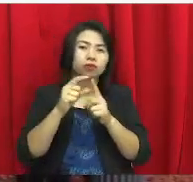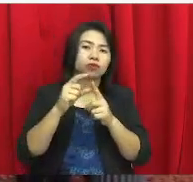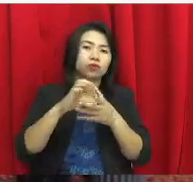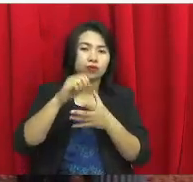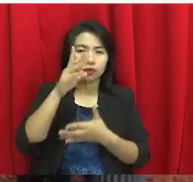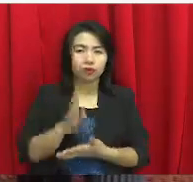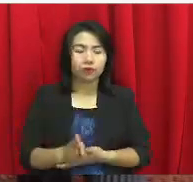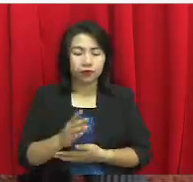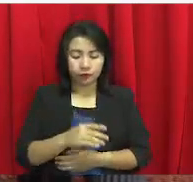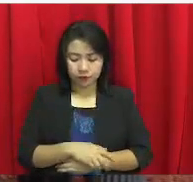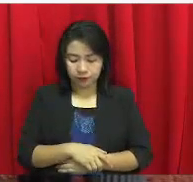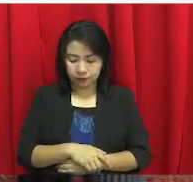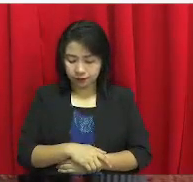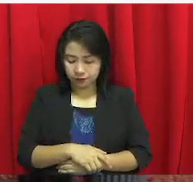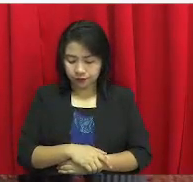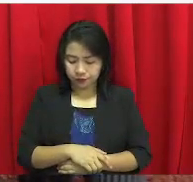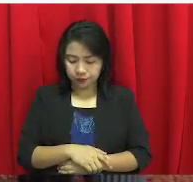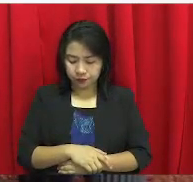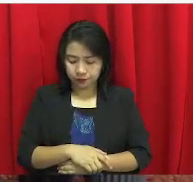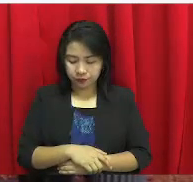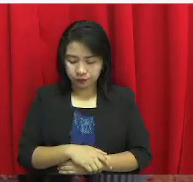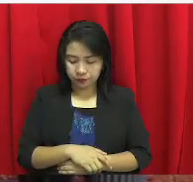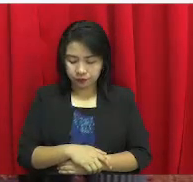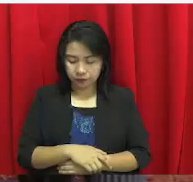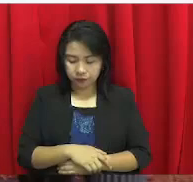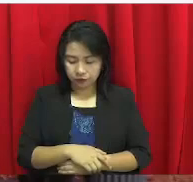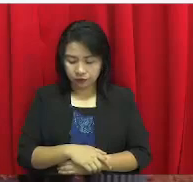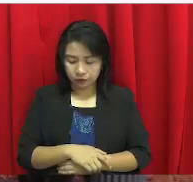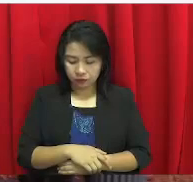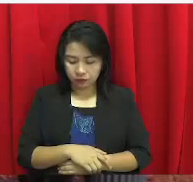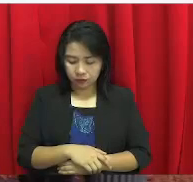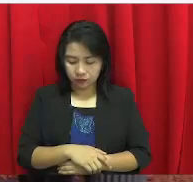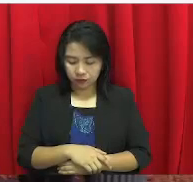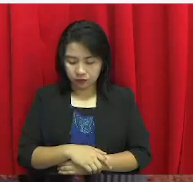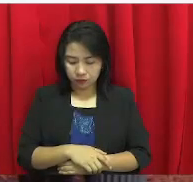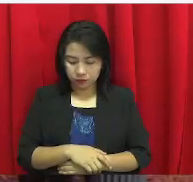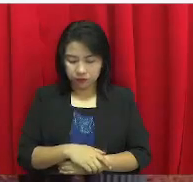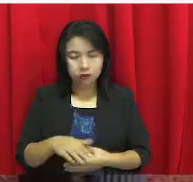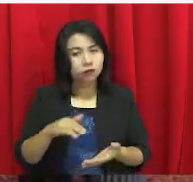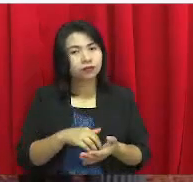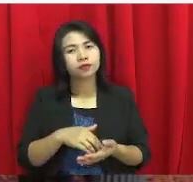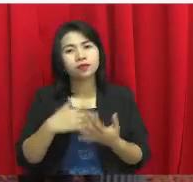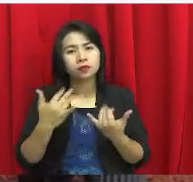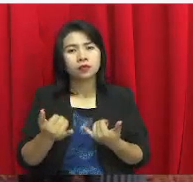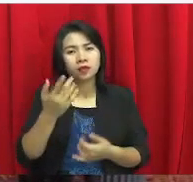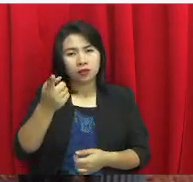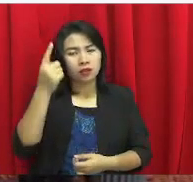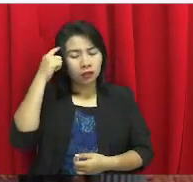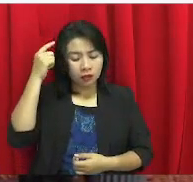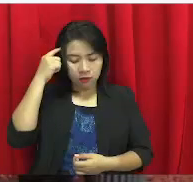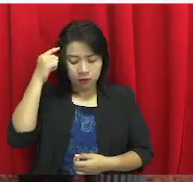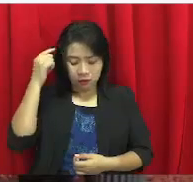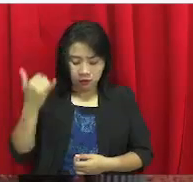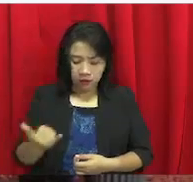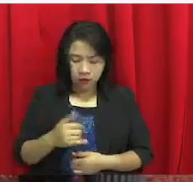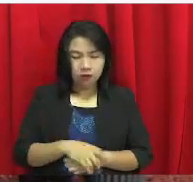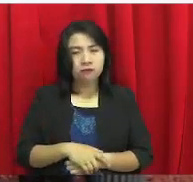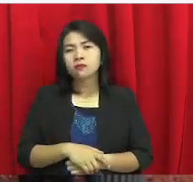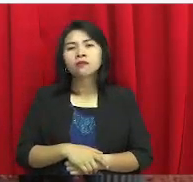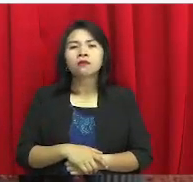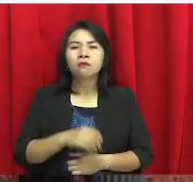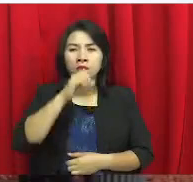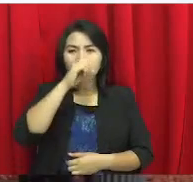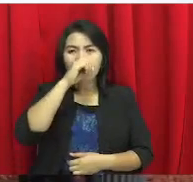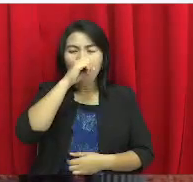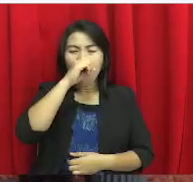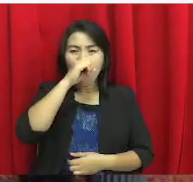Dito tayo kumukuha sa salita ng Diyos. You see? Now, ilagay niyo po sa isipan niyo po yan. Napakasimple po nito, mga kapatid.